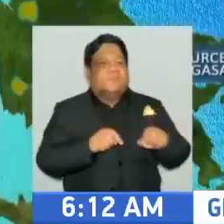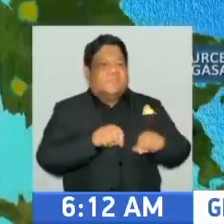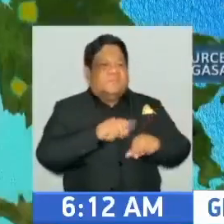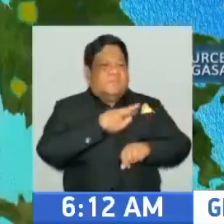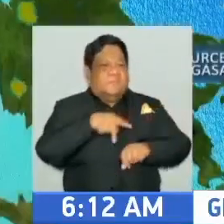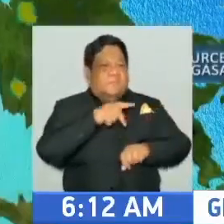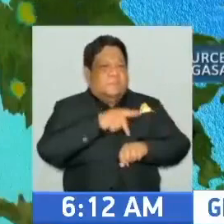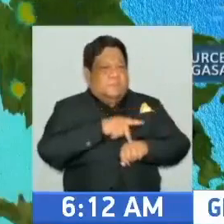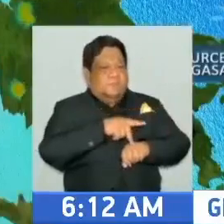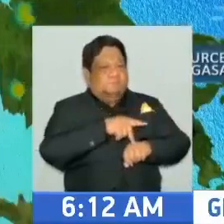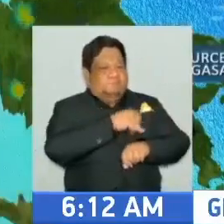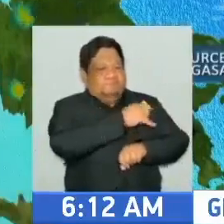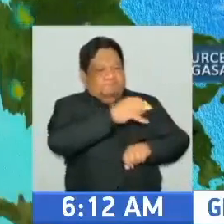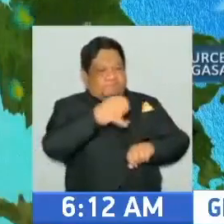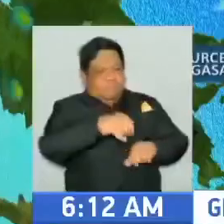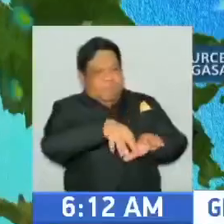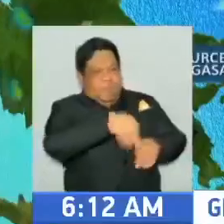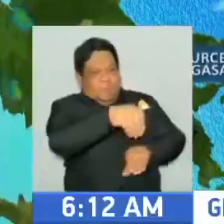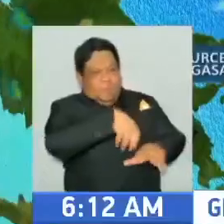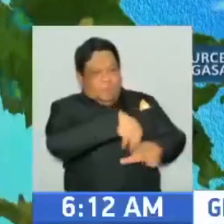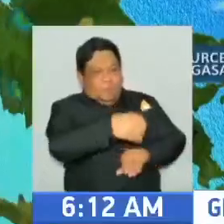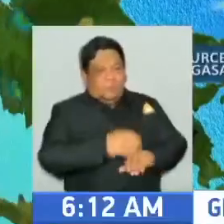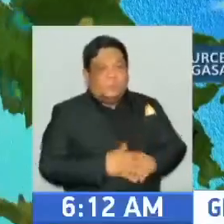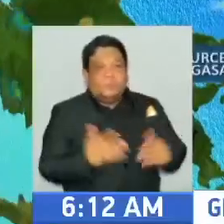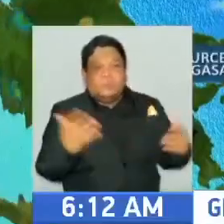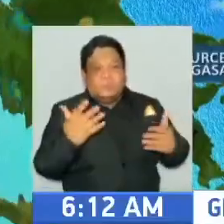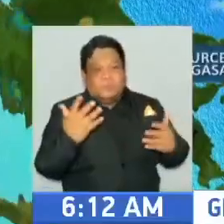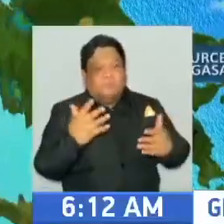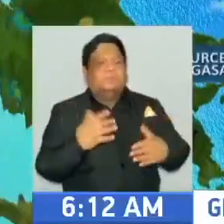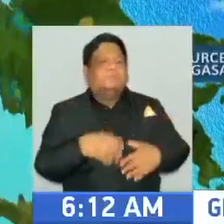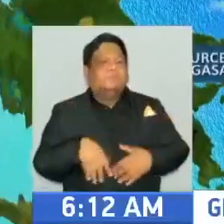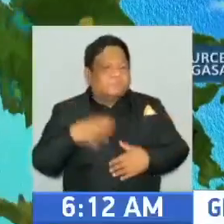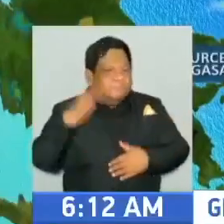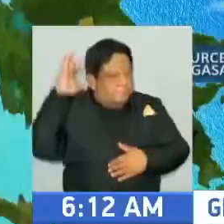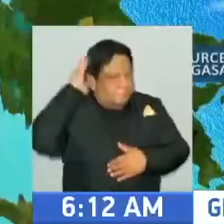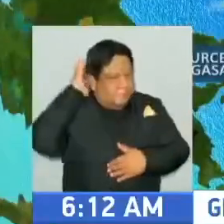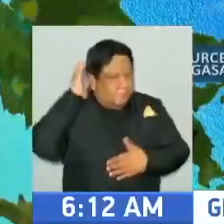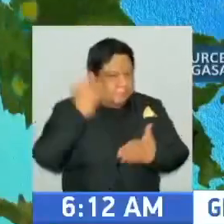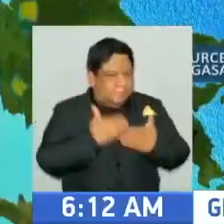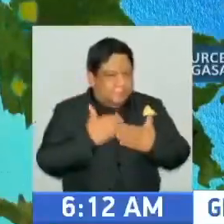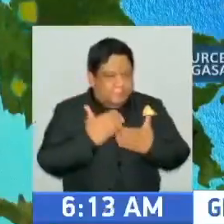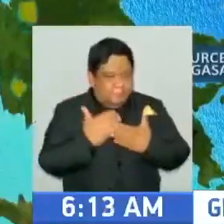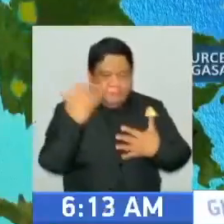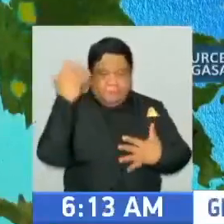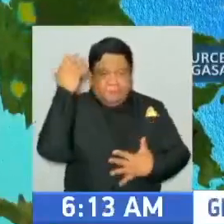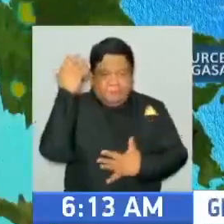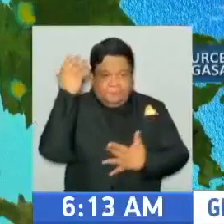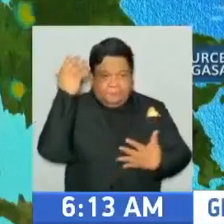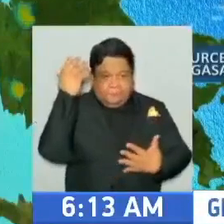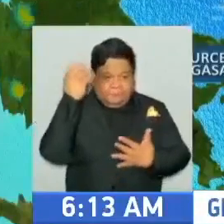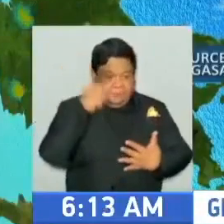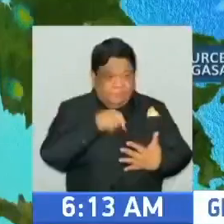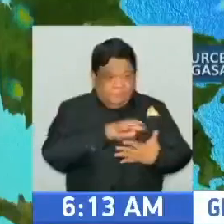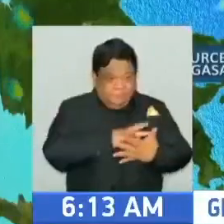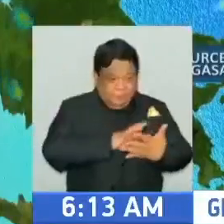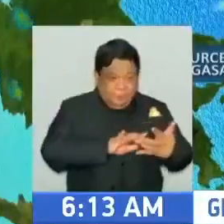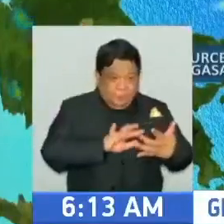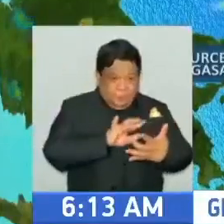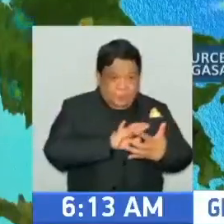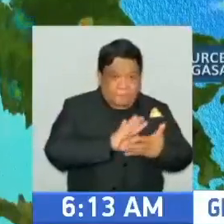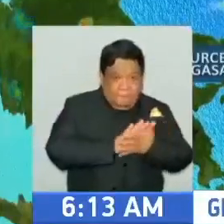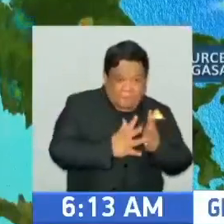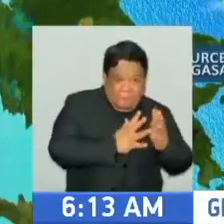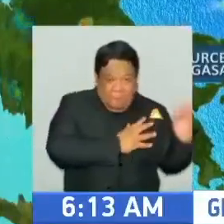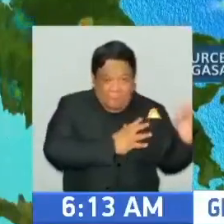bandang silangan ng Mindanao ayon sa PAGASA. Mababa naman ang tsansa ng nasabing cloud cluster na maging isang bagyo, pero patuloy pa rin